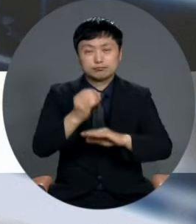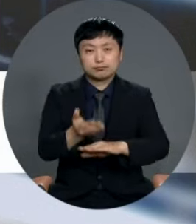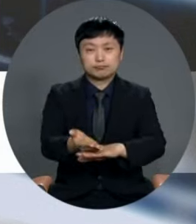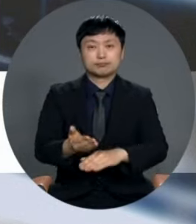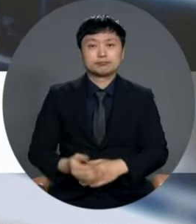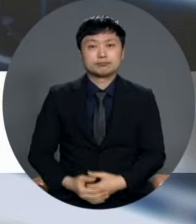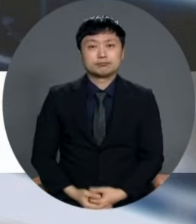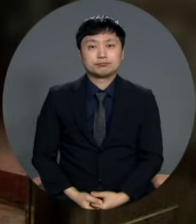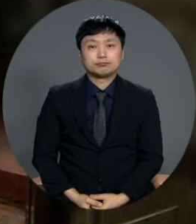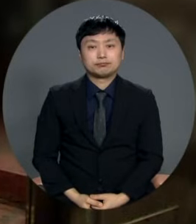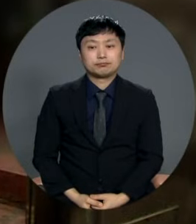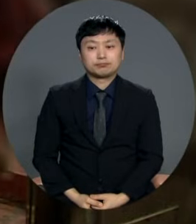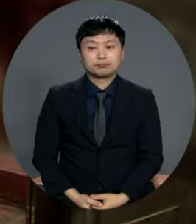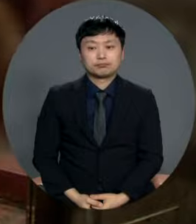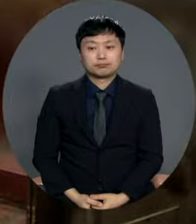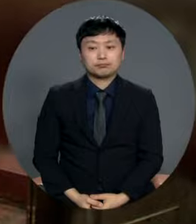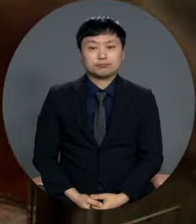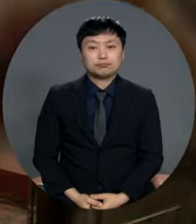기자입니다.